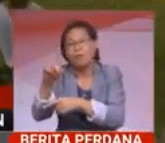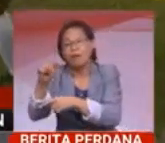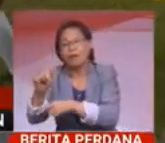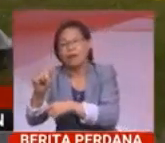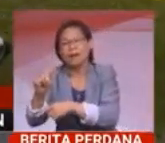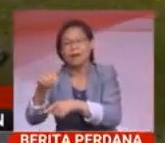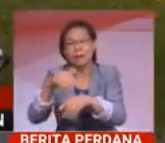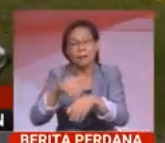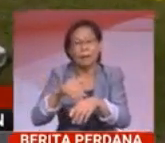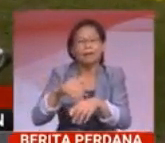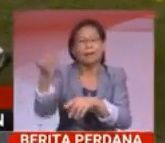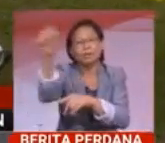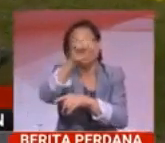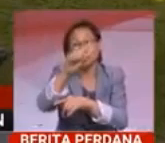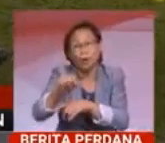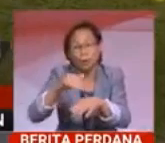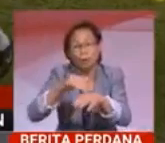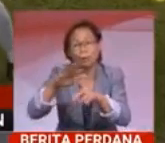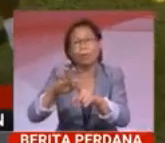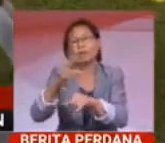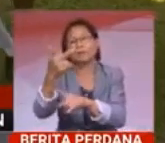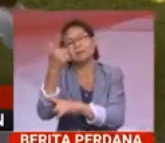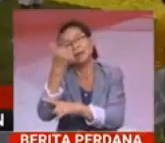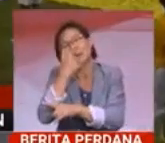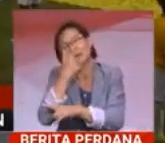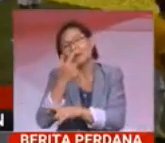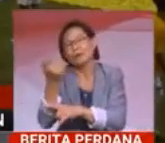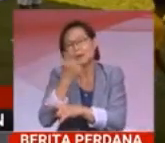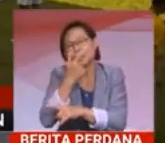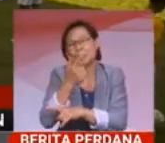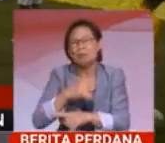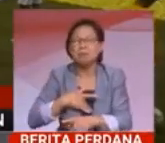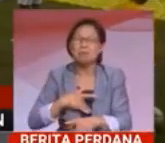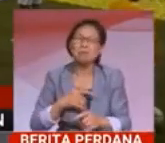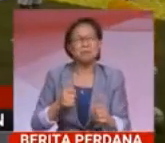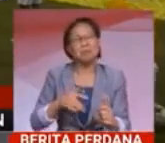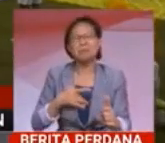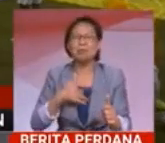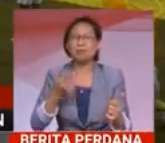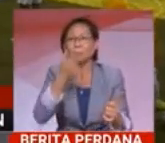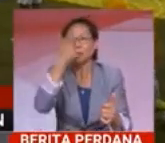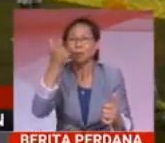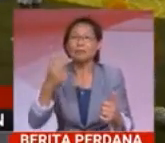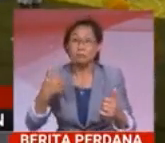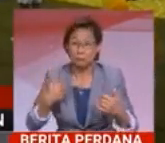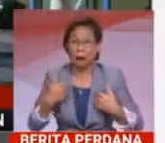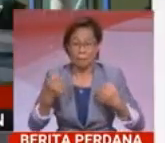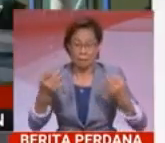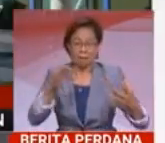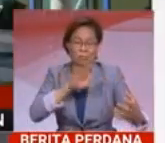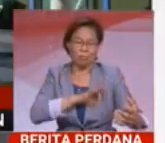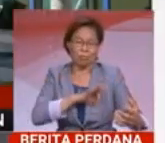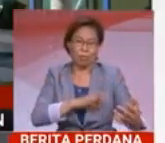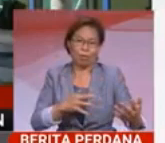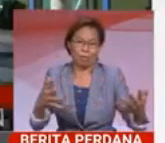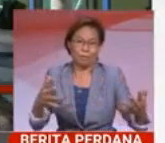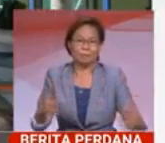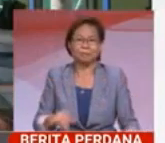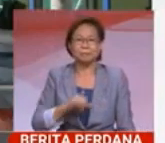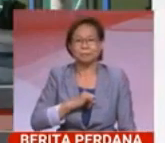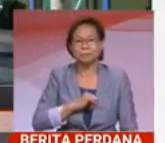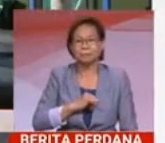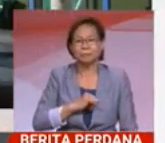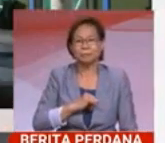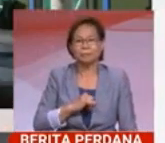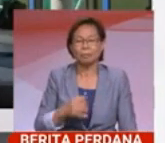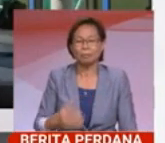super emas lalu bagaimanapun tidak mahu berada dalam keadaan slese berdasarkan kelebihan yang ada sebab saya